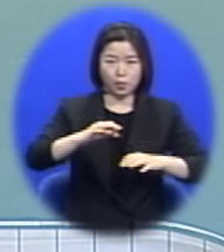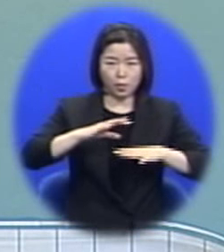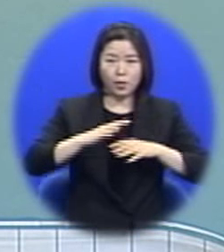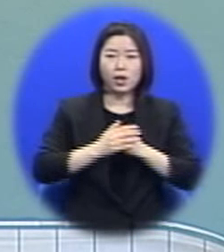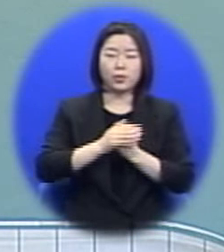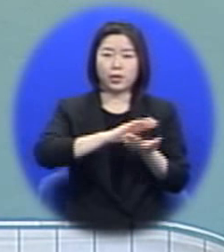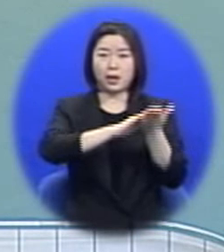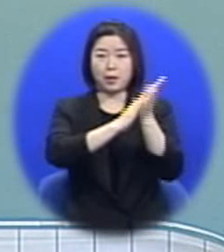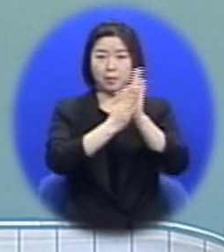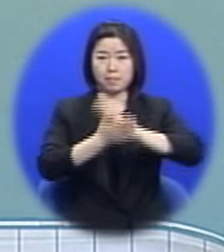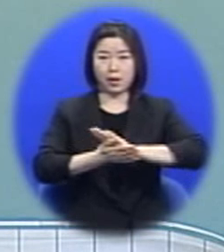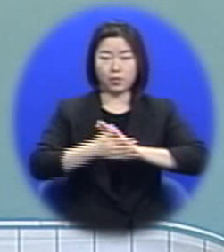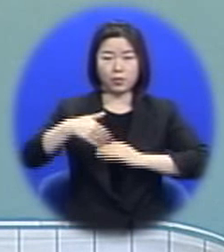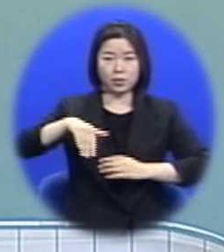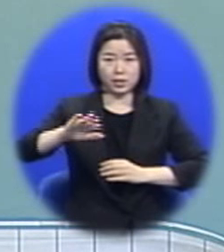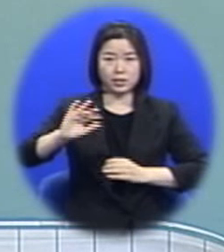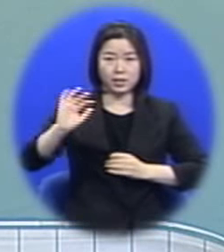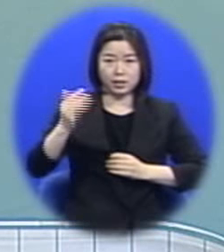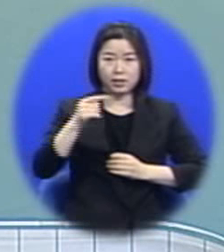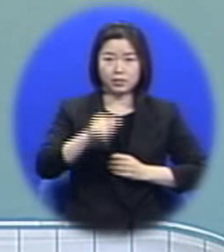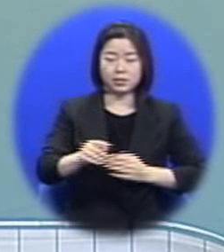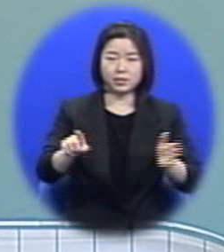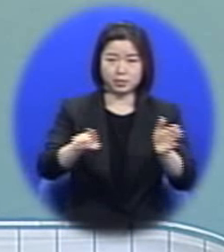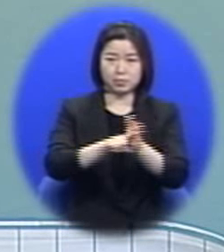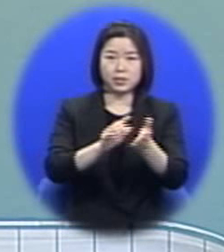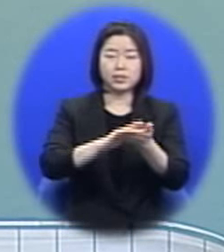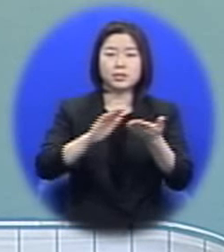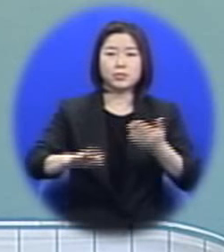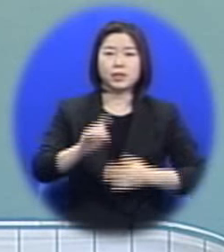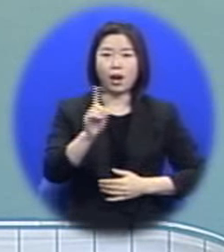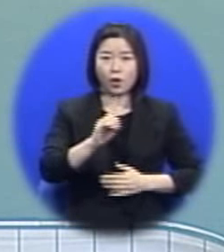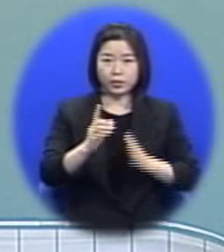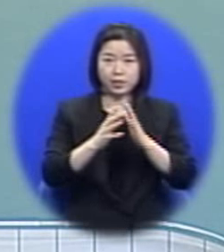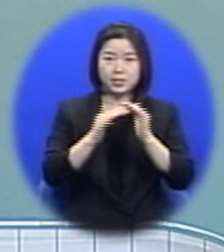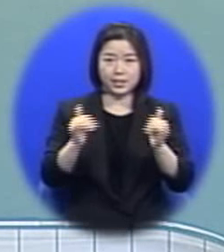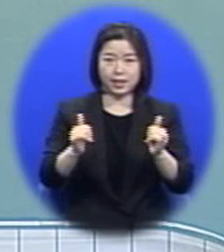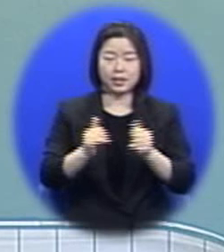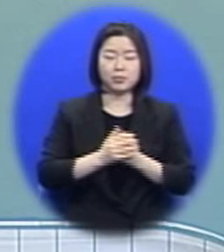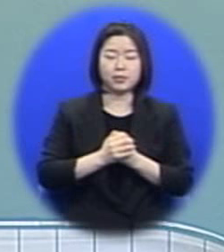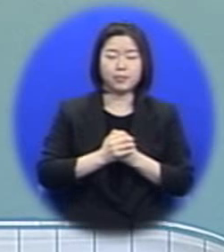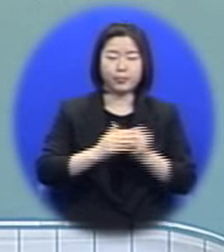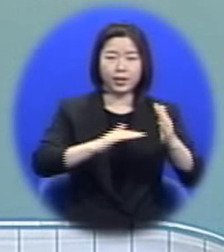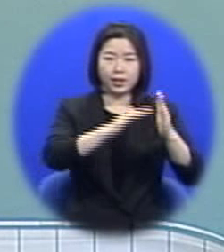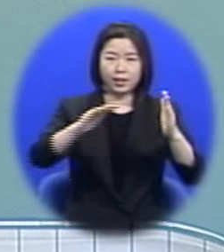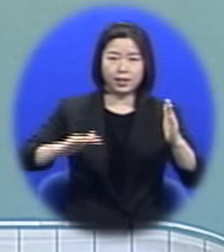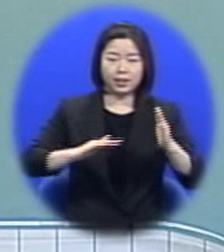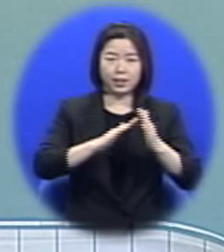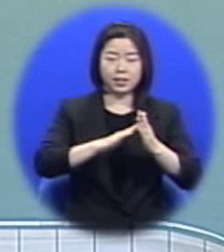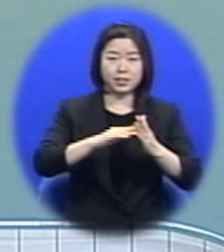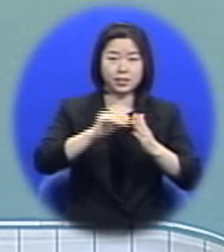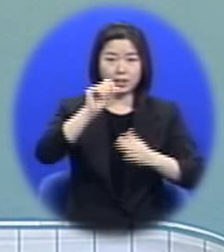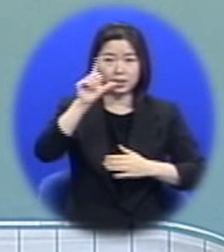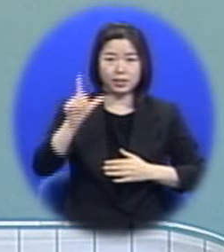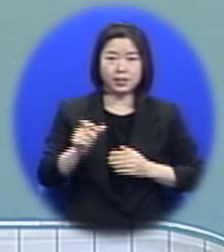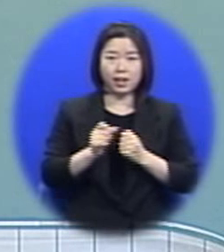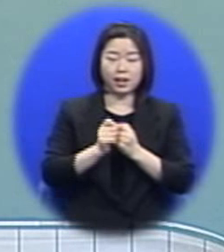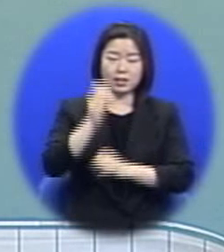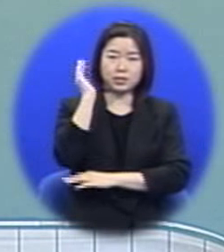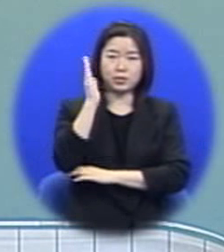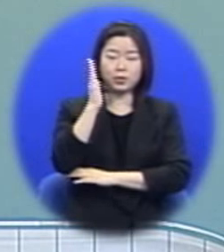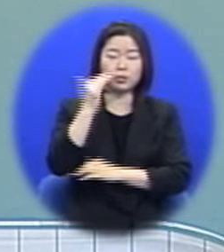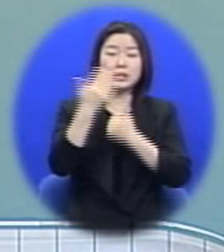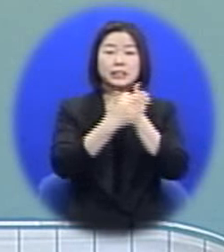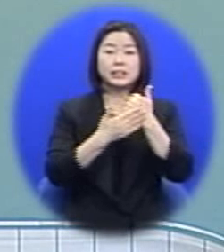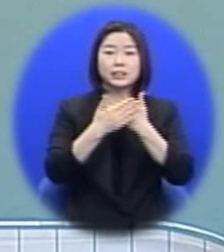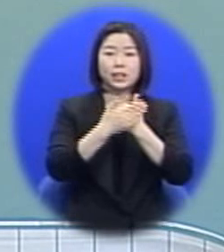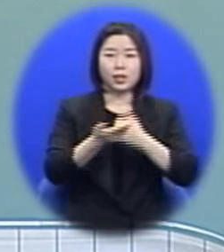가시게 될 것을 믿습니다. 어떤 분들은 가정의 달 설교는 참 은혜롭긴 한데